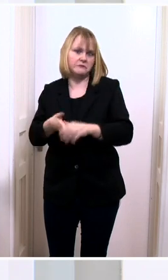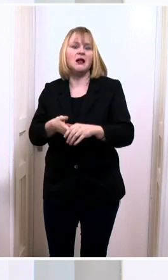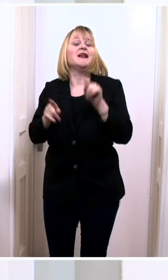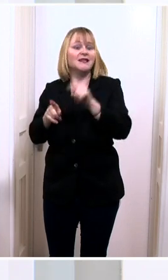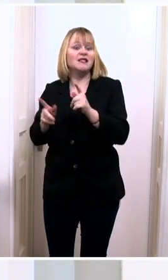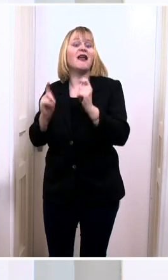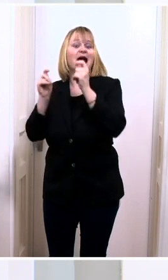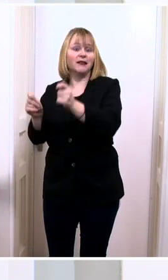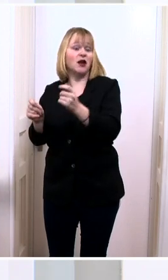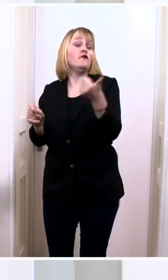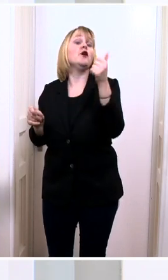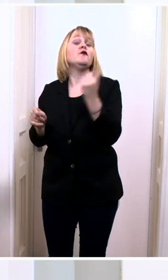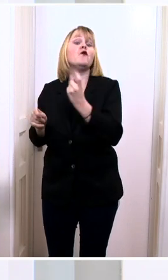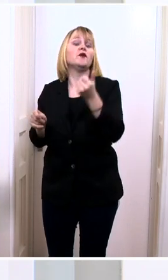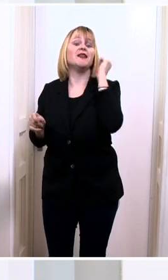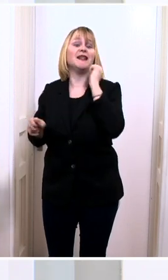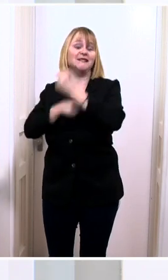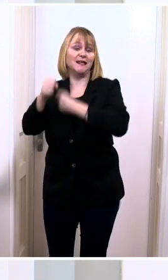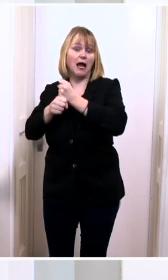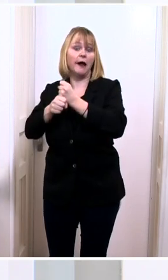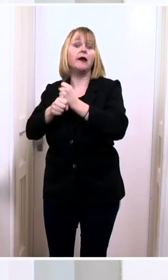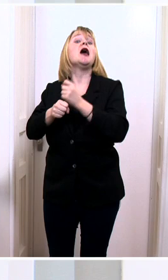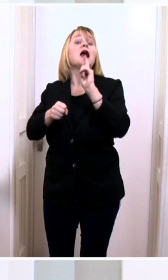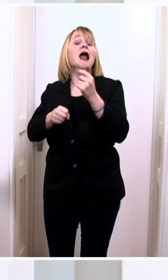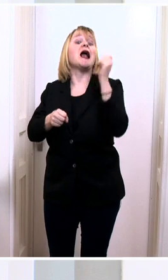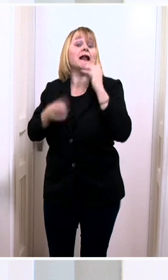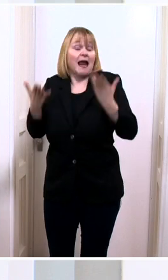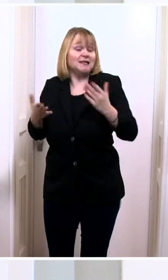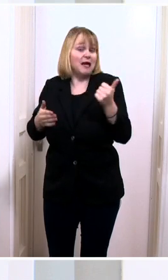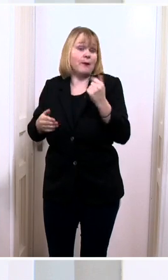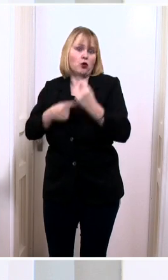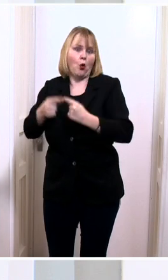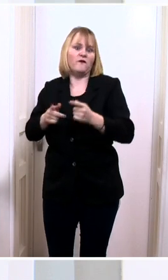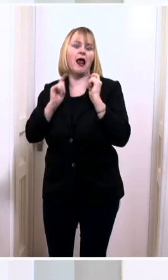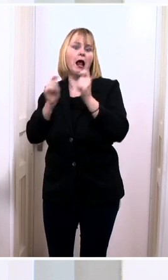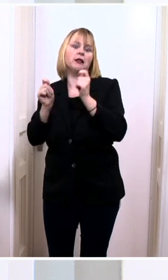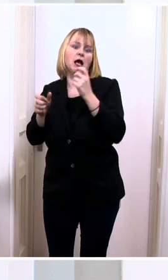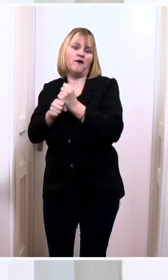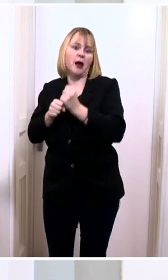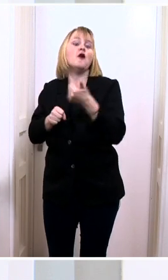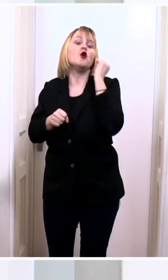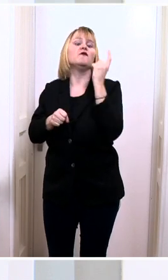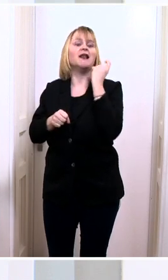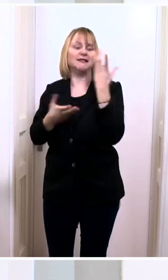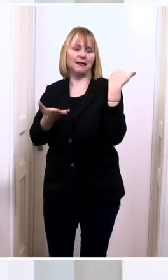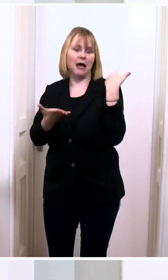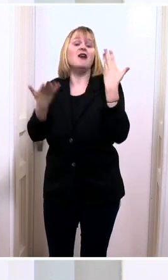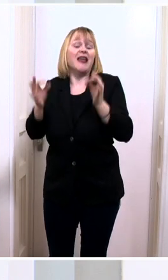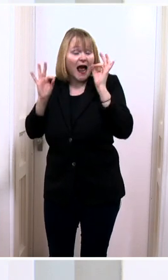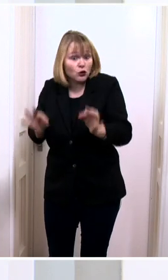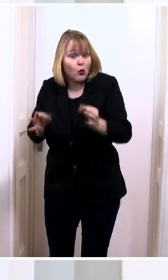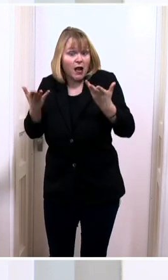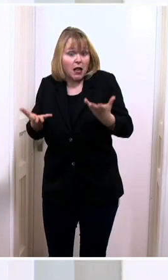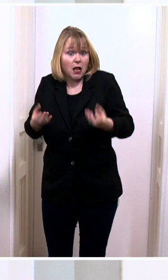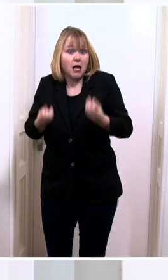Anträge für das letzte Jahr gestellt werden können. Eine aktuelle Auswahl Auswertung über die Auszahlung kann ich Ihnen nicht geben. Was